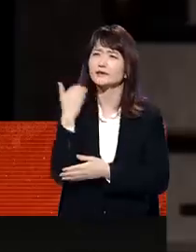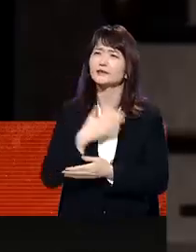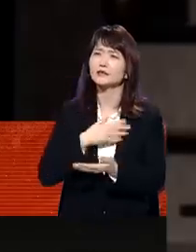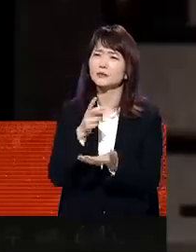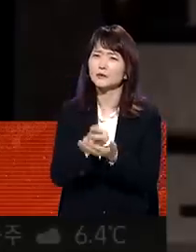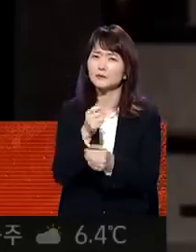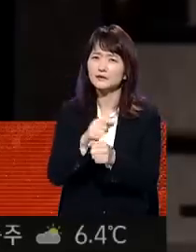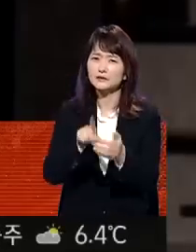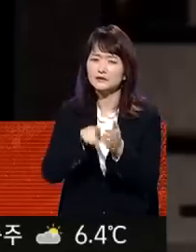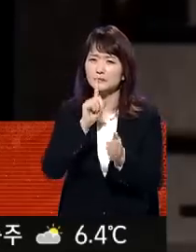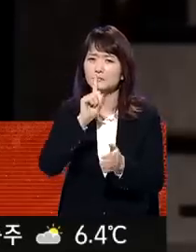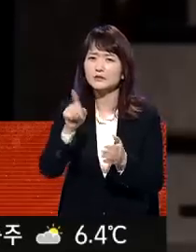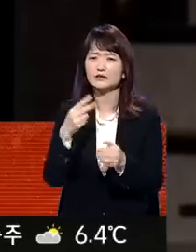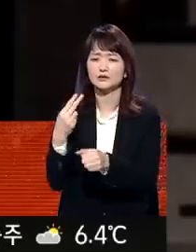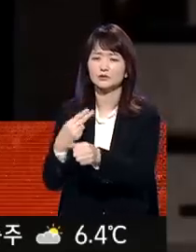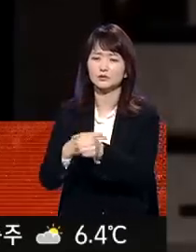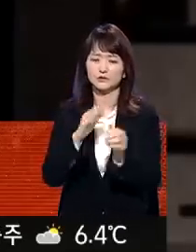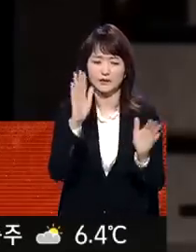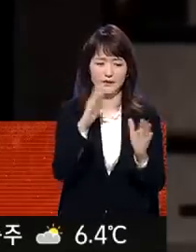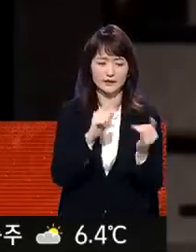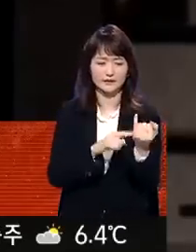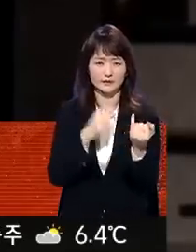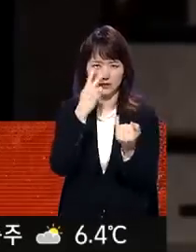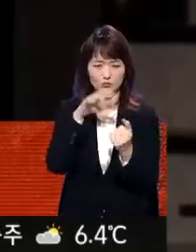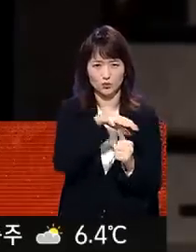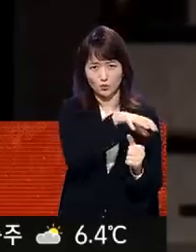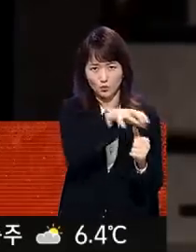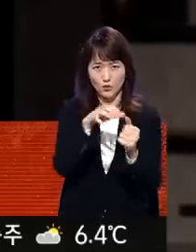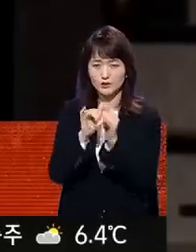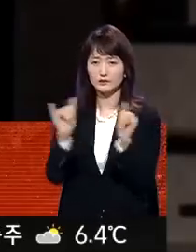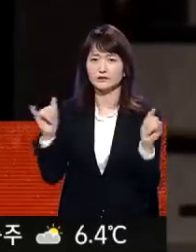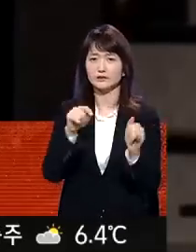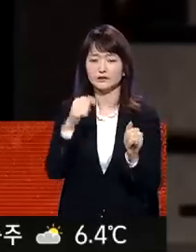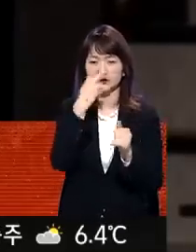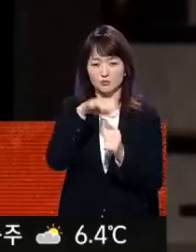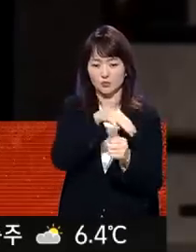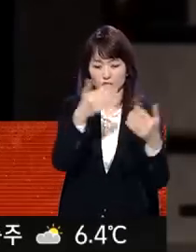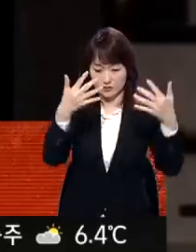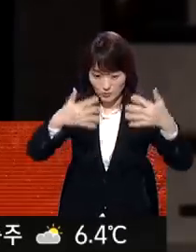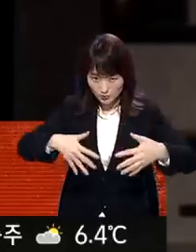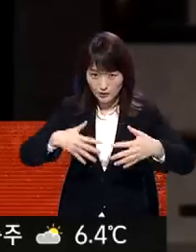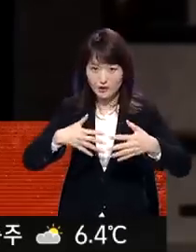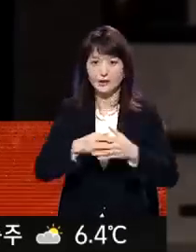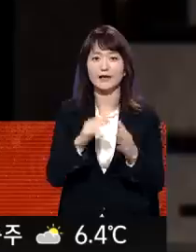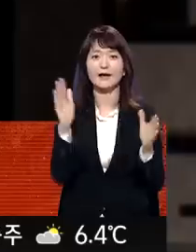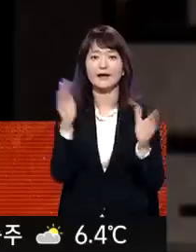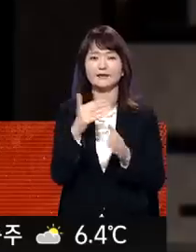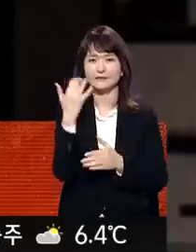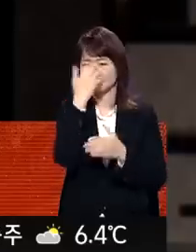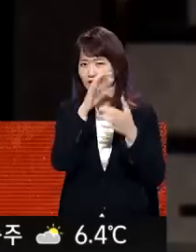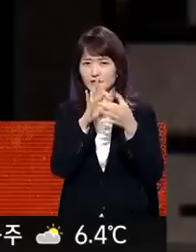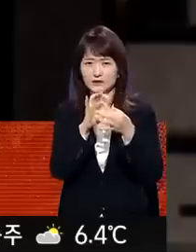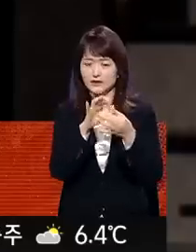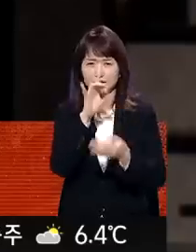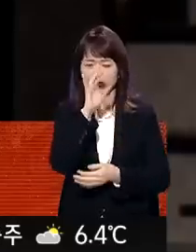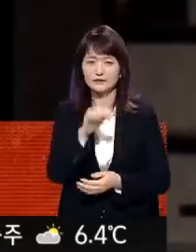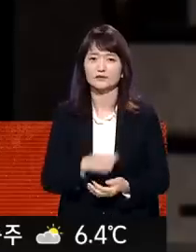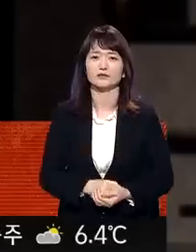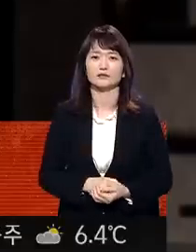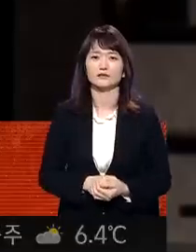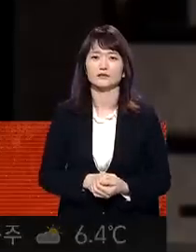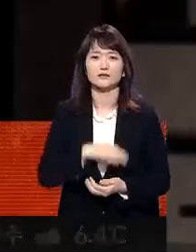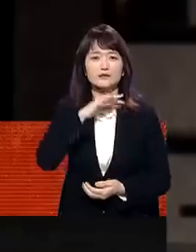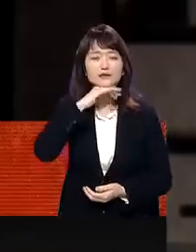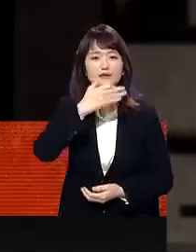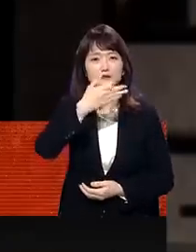이야기를 한번 했습니다. 교사는 학생을 보호하는 사람이지 그 보호를 전제로 학생과 부적절한 관계를 맺는 게 아니다. 그래서 그 미성년자